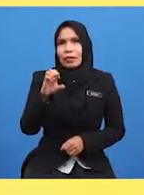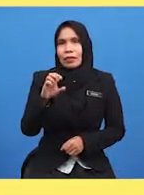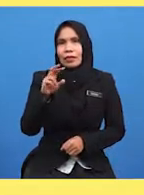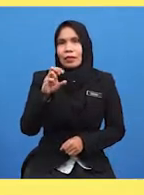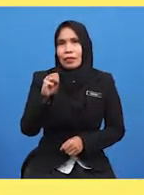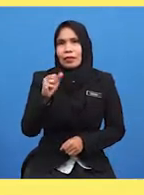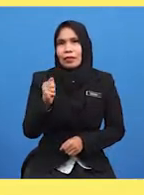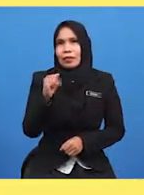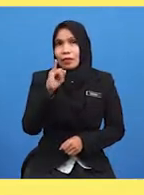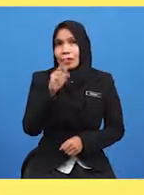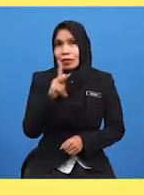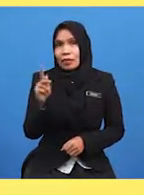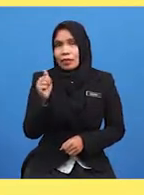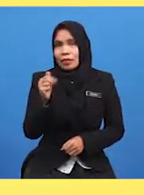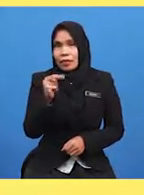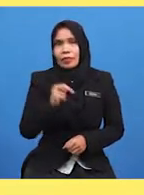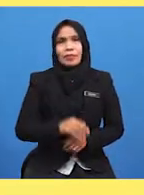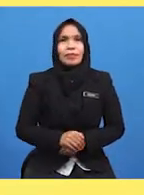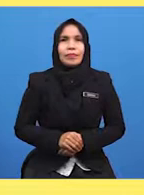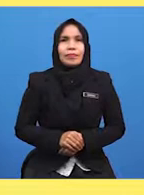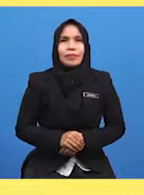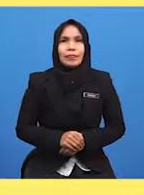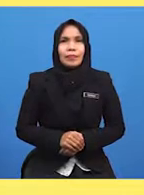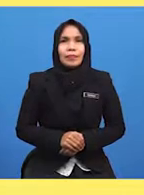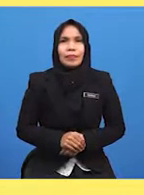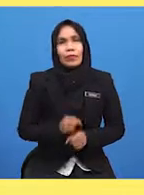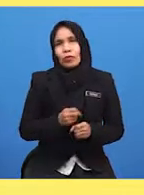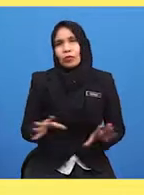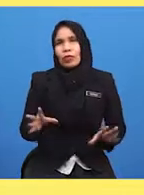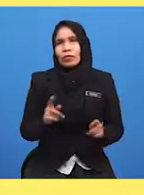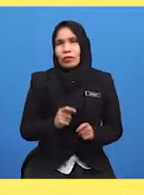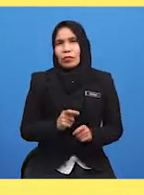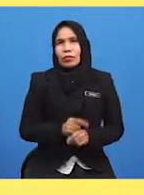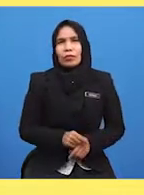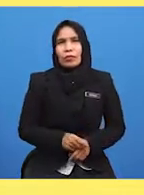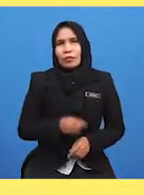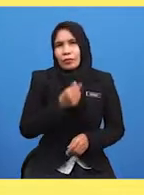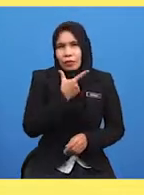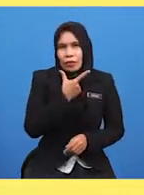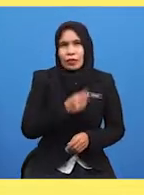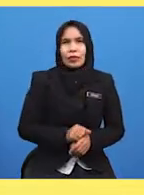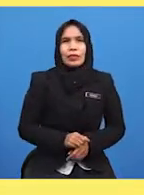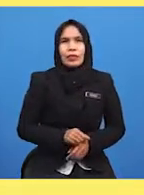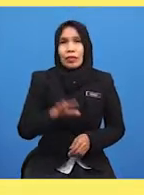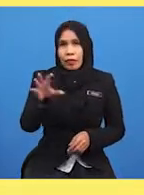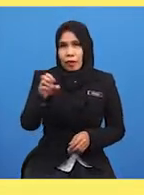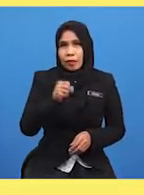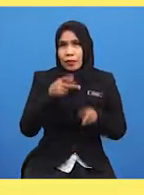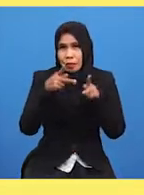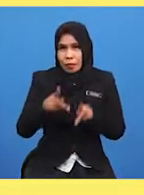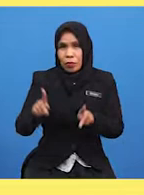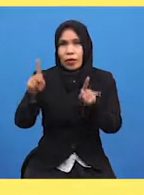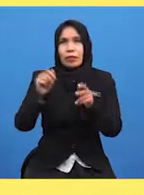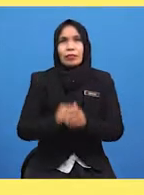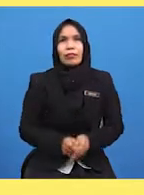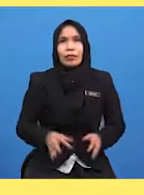British untuk meluaskan puasa di Perak sudah tentu British mengambil peluang atas kekacauan di daerah ini dengan